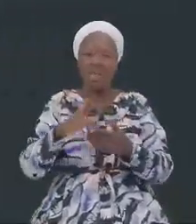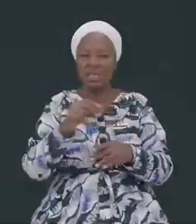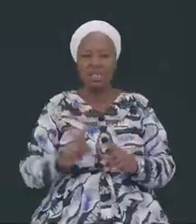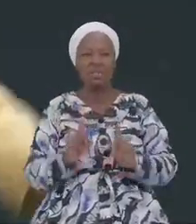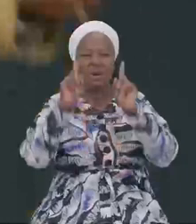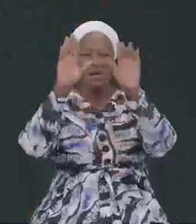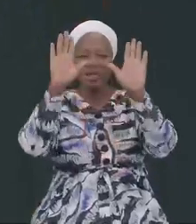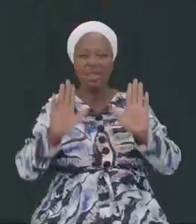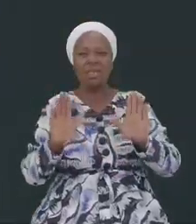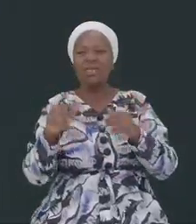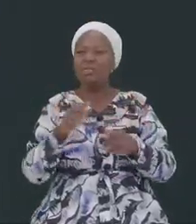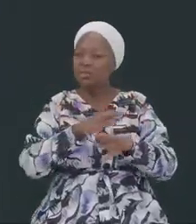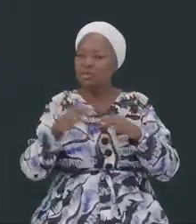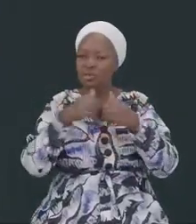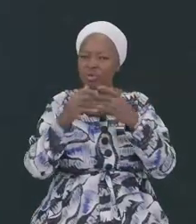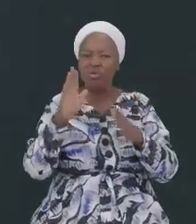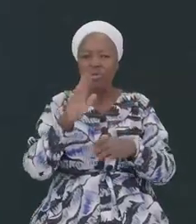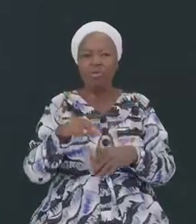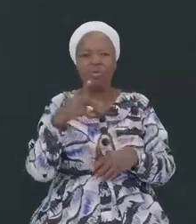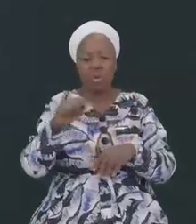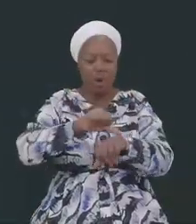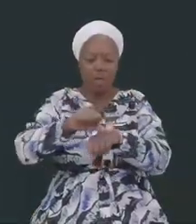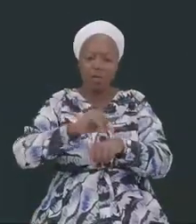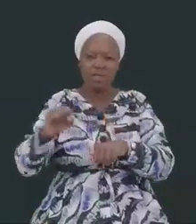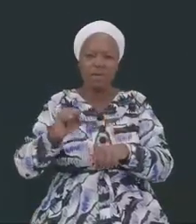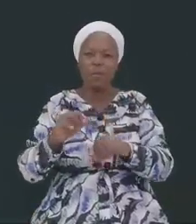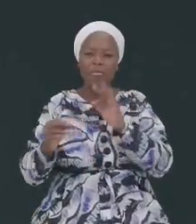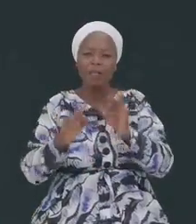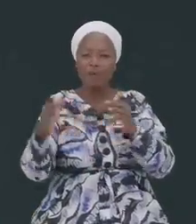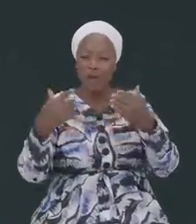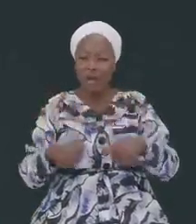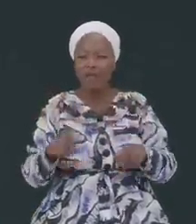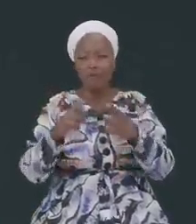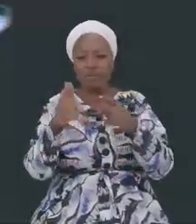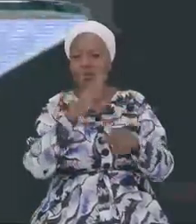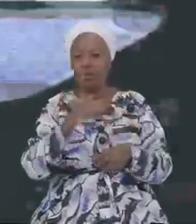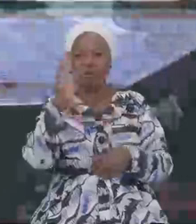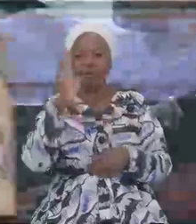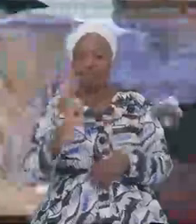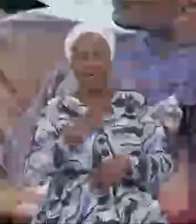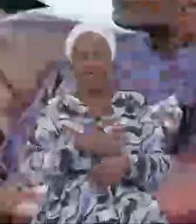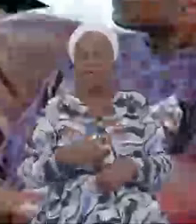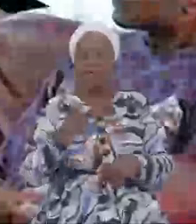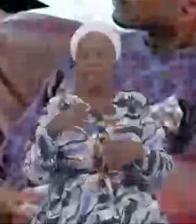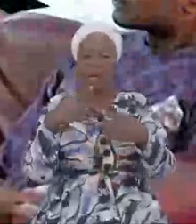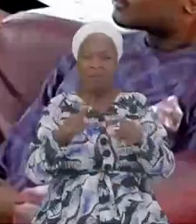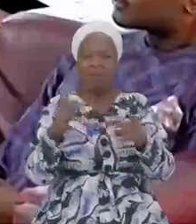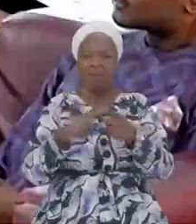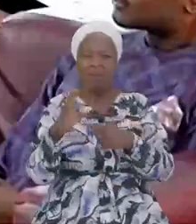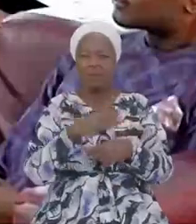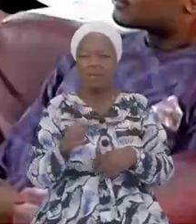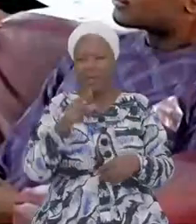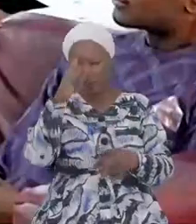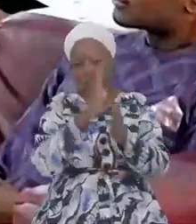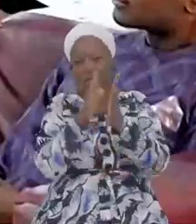sainteté, votre excellence. Ne perdez pas votre onction. La lettre A. Si vous êtes un chrétien, si vous êtes un